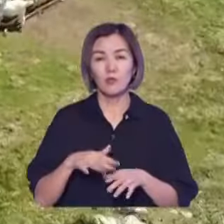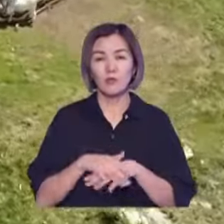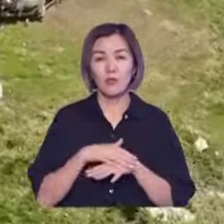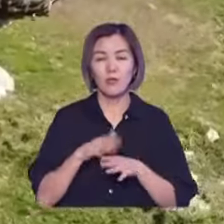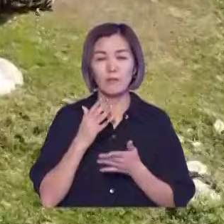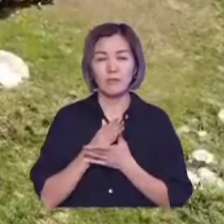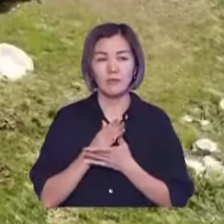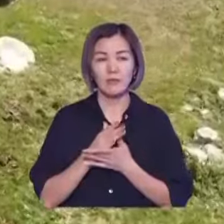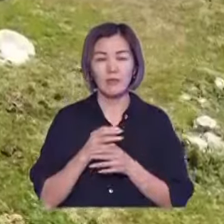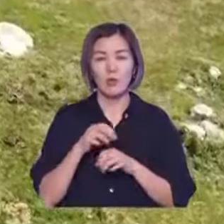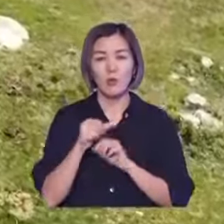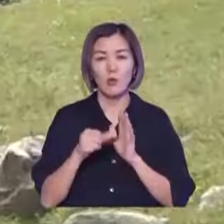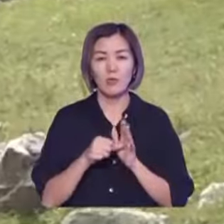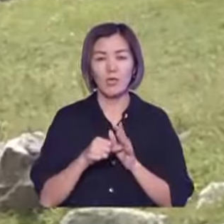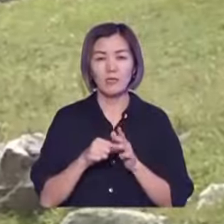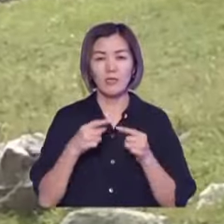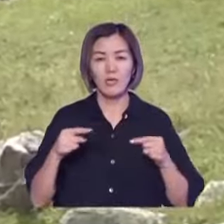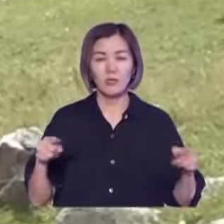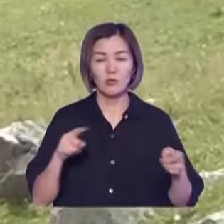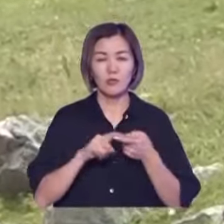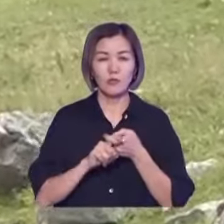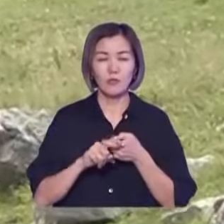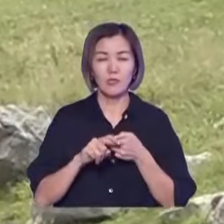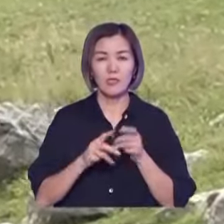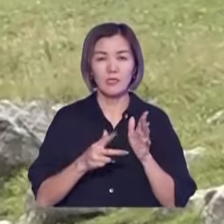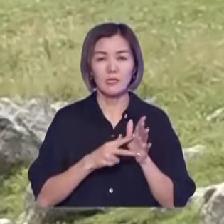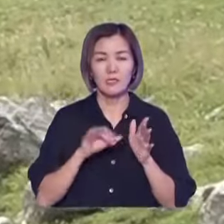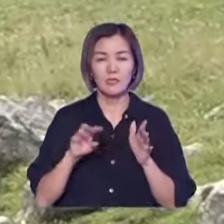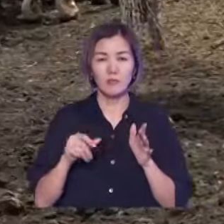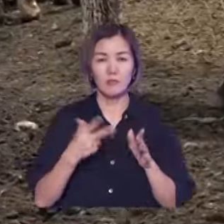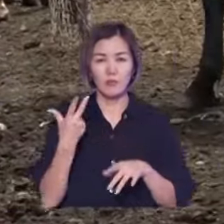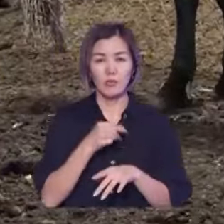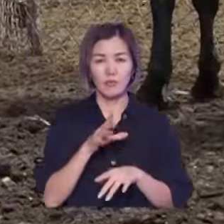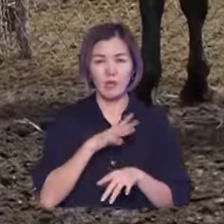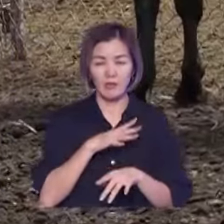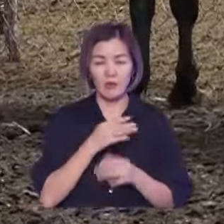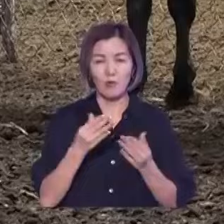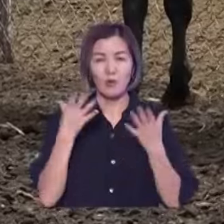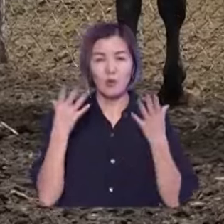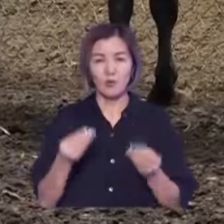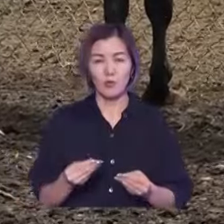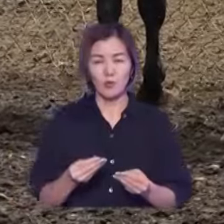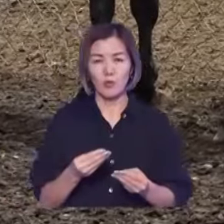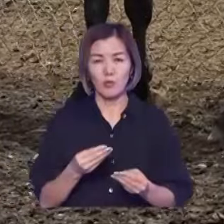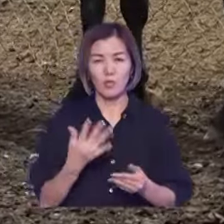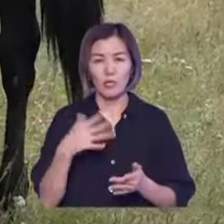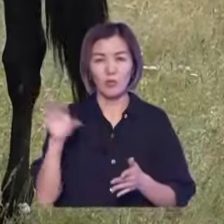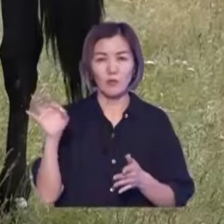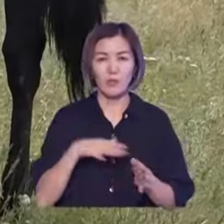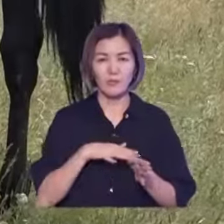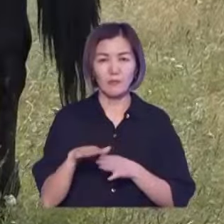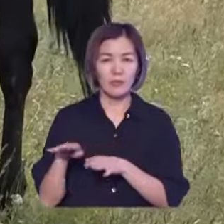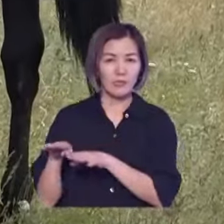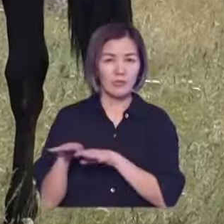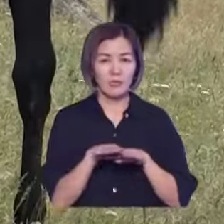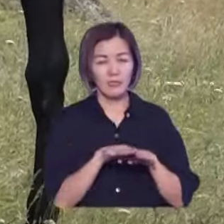бар. Сондай-ақ 16 түрлі жұқпалы ауруларға қарсы 8 миллионнан аса екпе алыныпты. Бүгінде 4 түліктің 50% бірдейленіп,